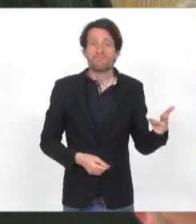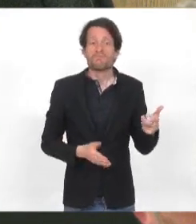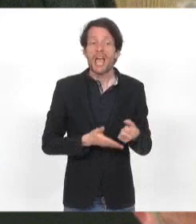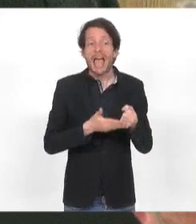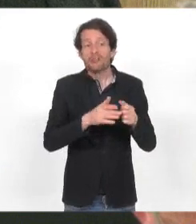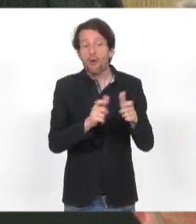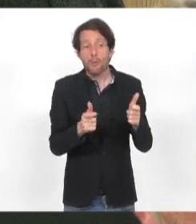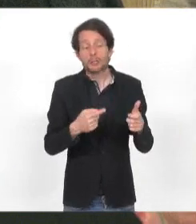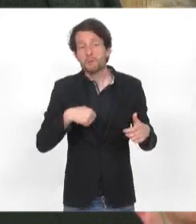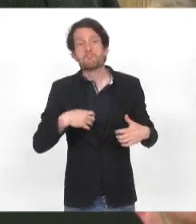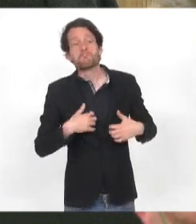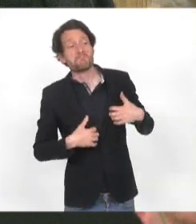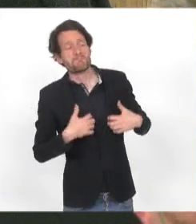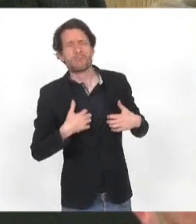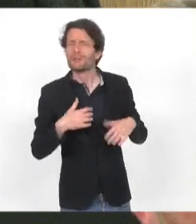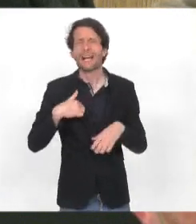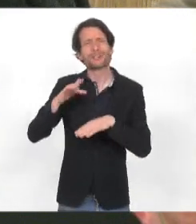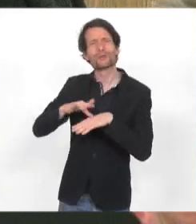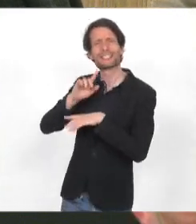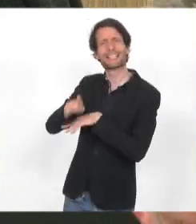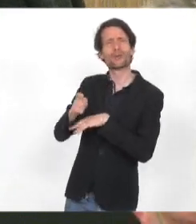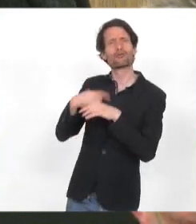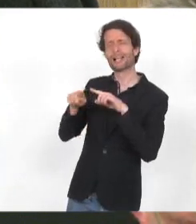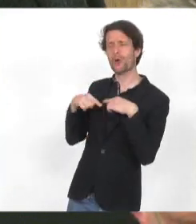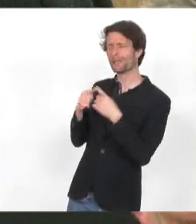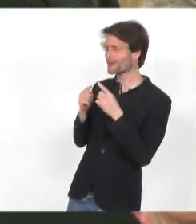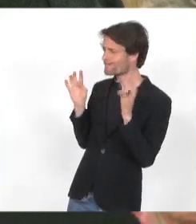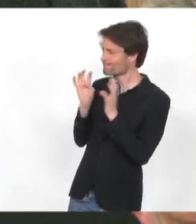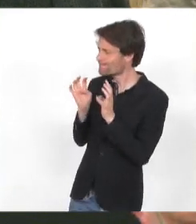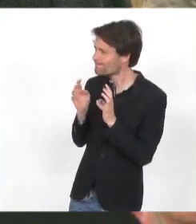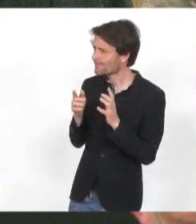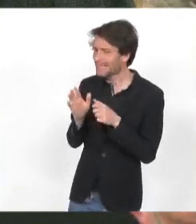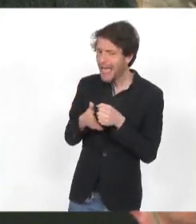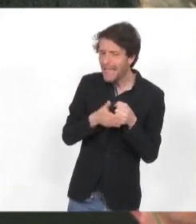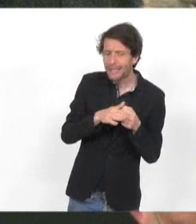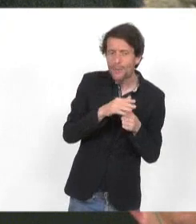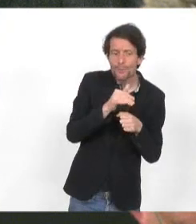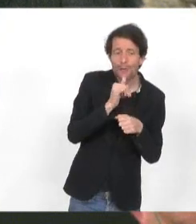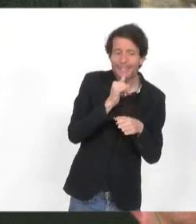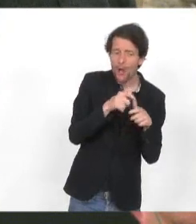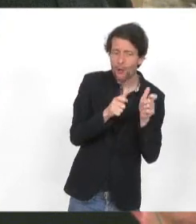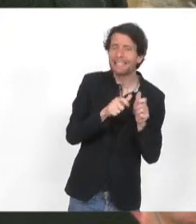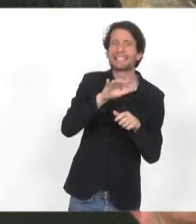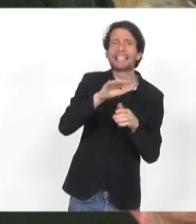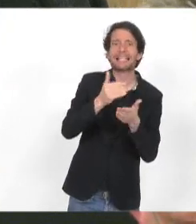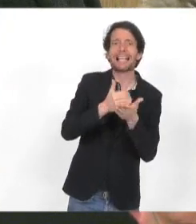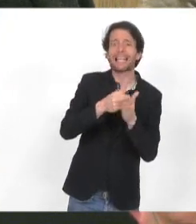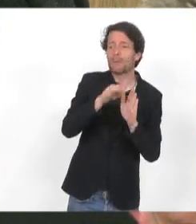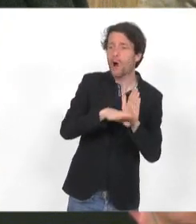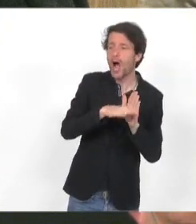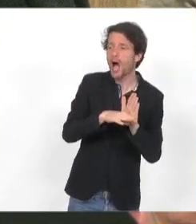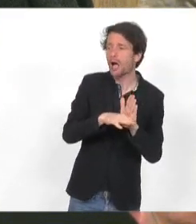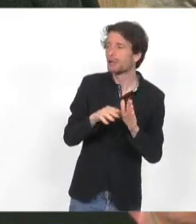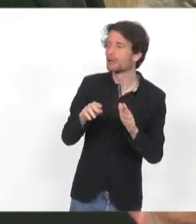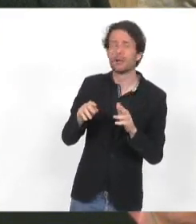entreprises. J'avais posé la question d'ailleurs en commission concernant aider les plus petites entreprises de moins de 5 salariés. On m'a répondu que les